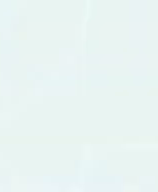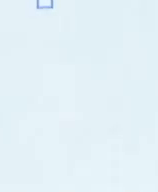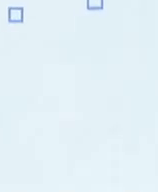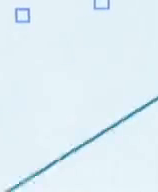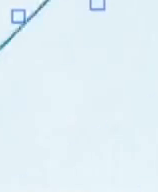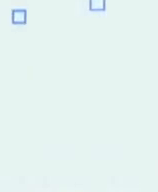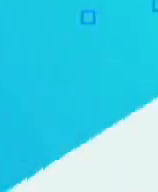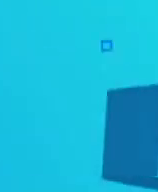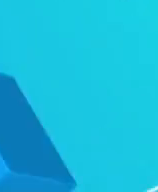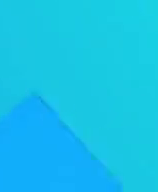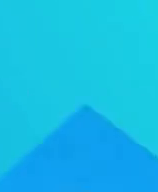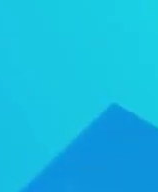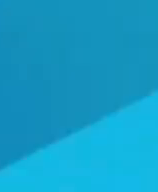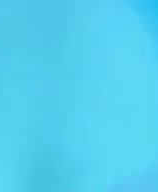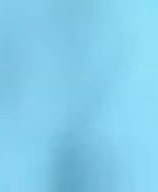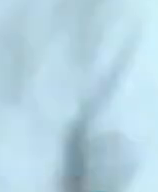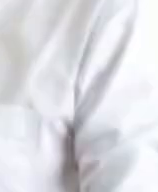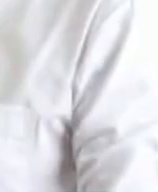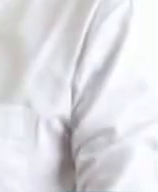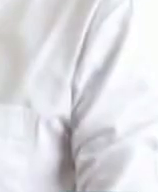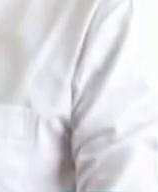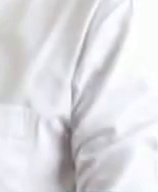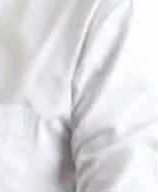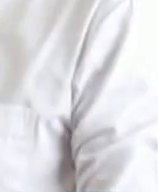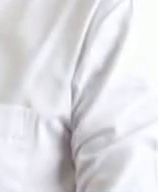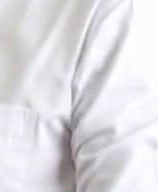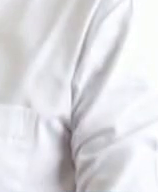ca co